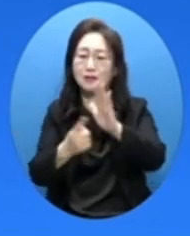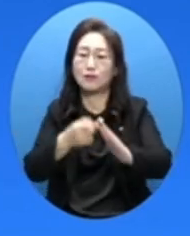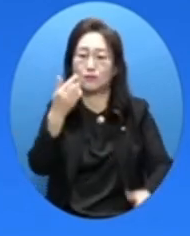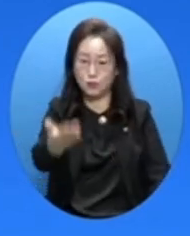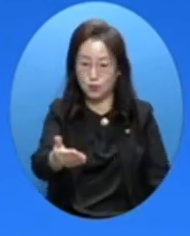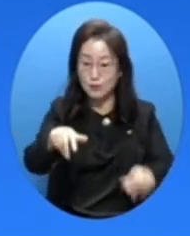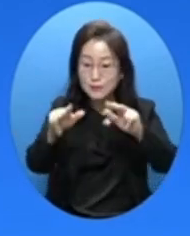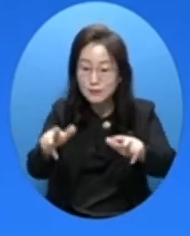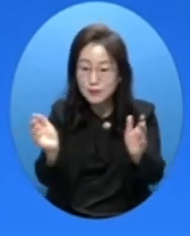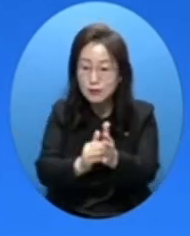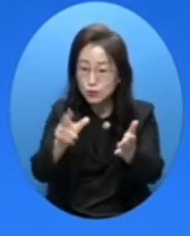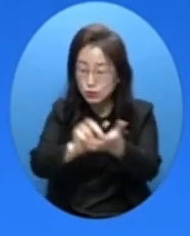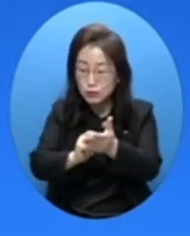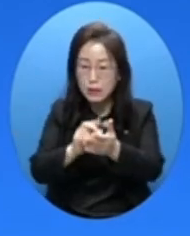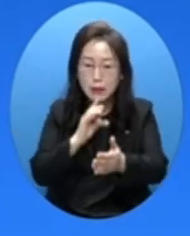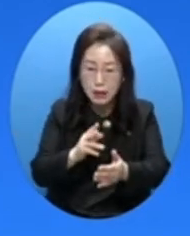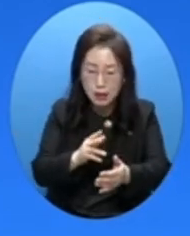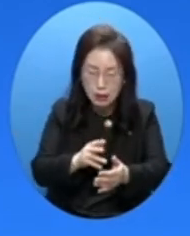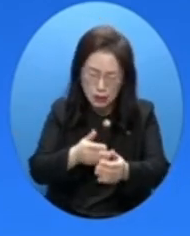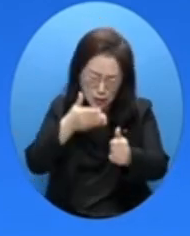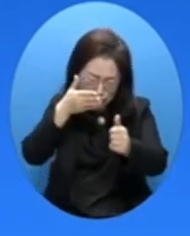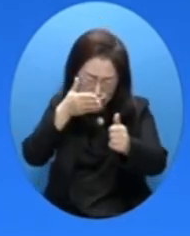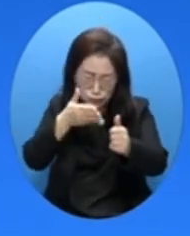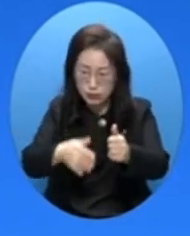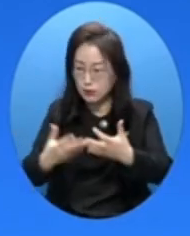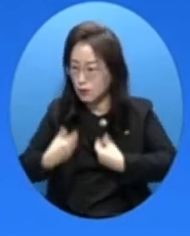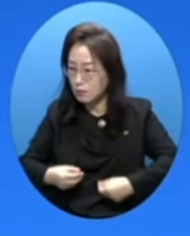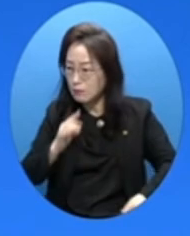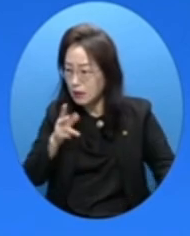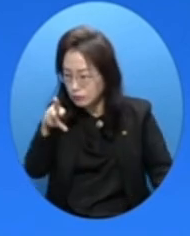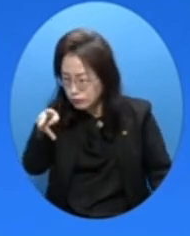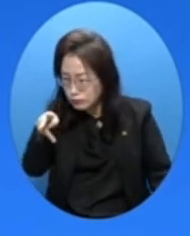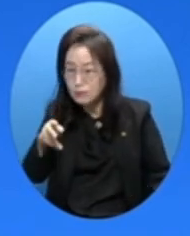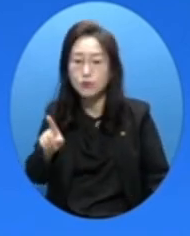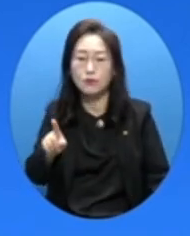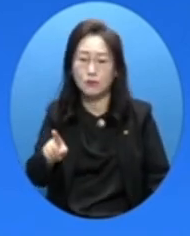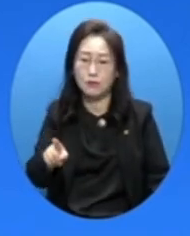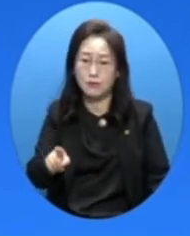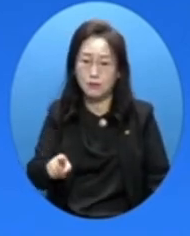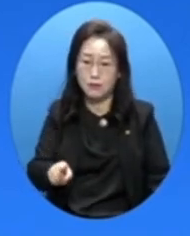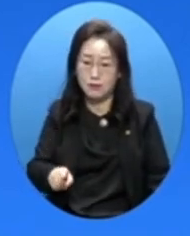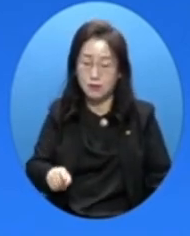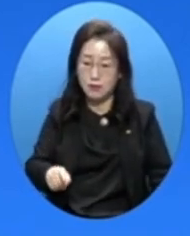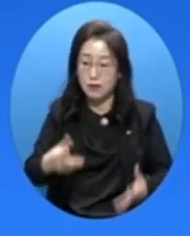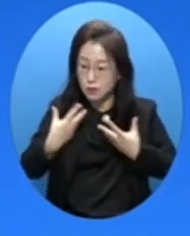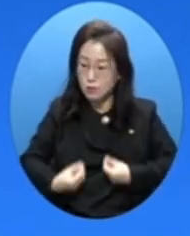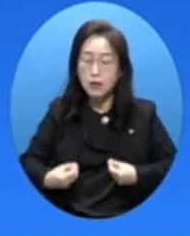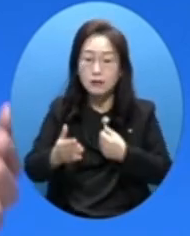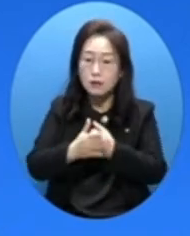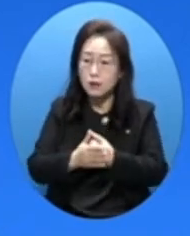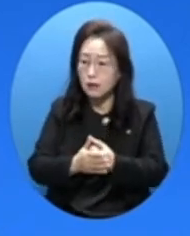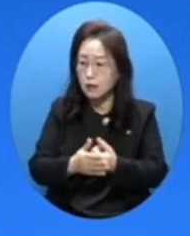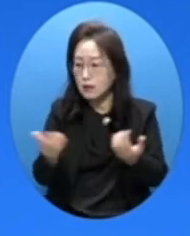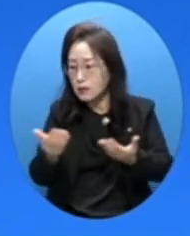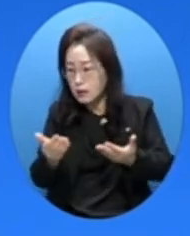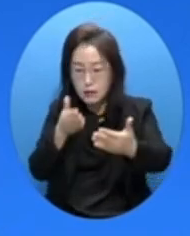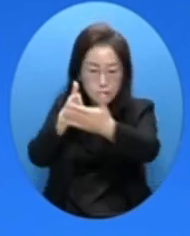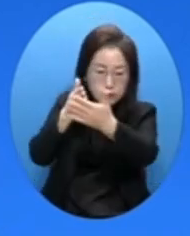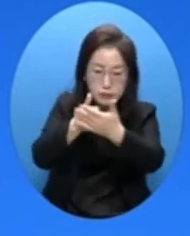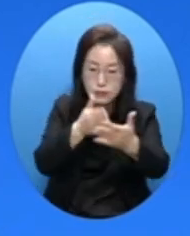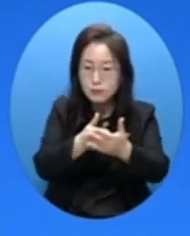우리가 지금까지 우리의 문제만 바라보았습니다. 우리의 절망만 바라보았습니다. 그래서 우리가 그 절망 때문에 아무것도 하지 못하고